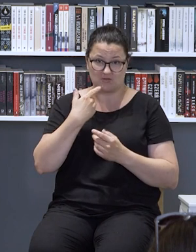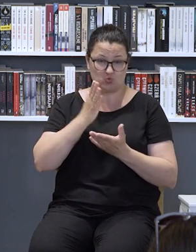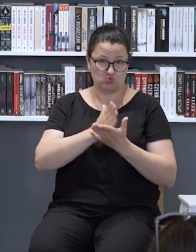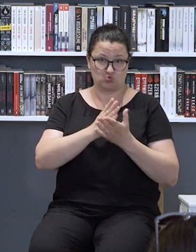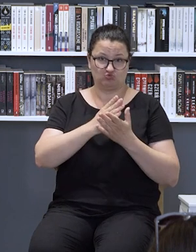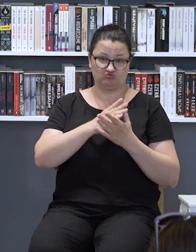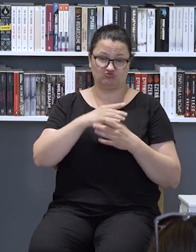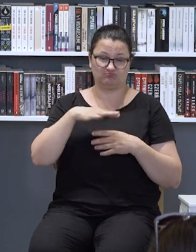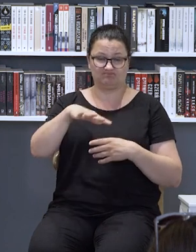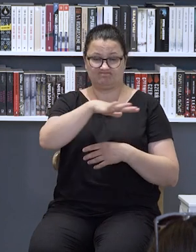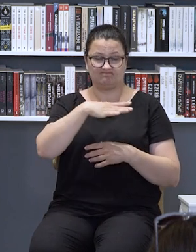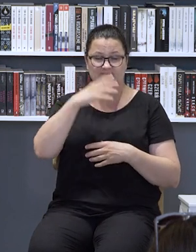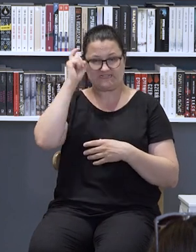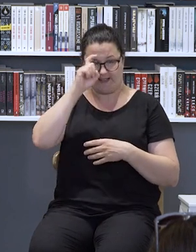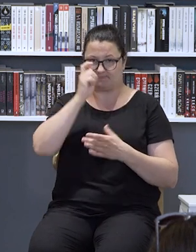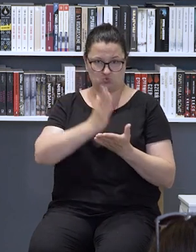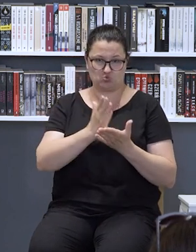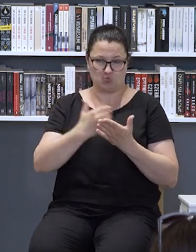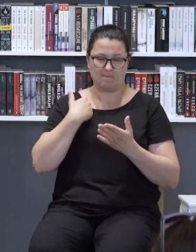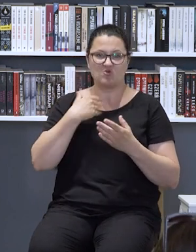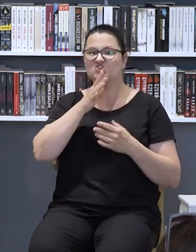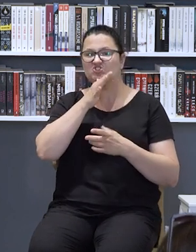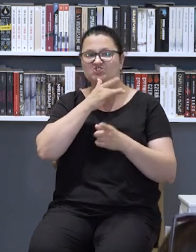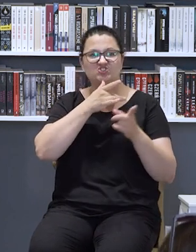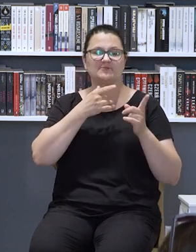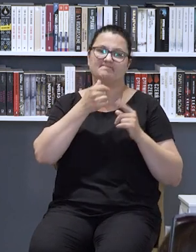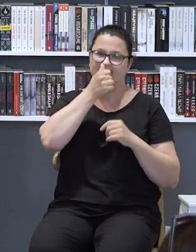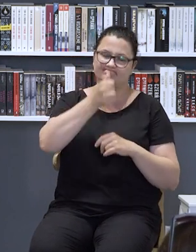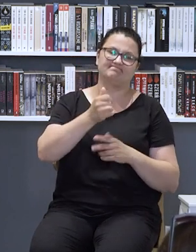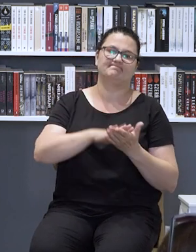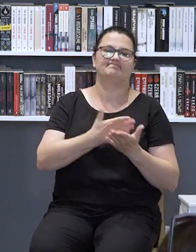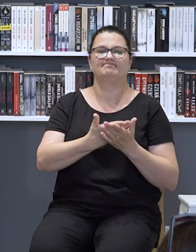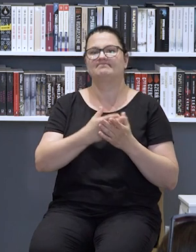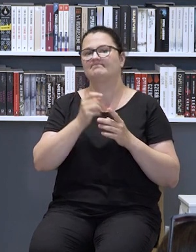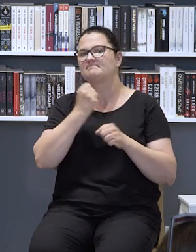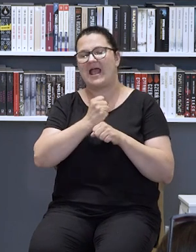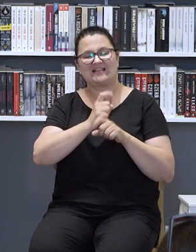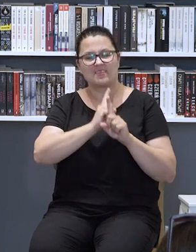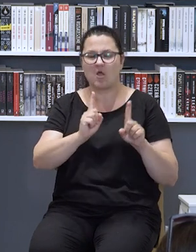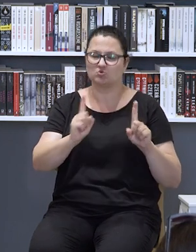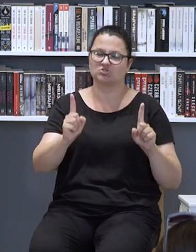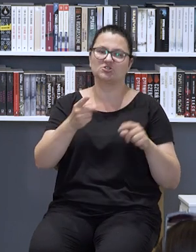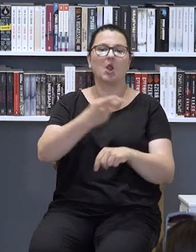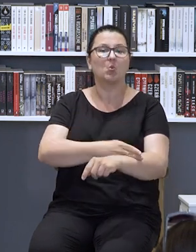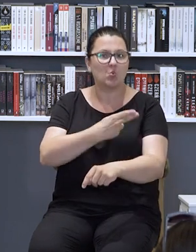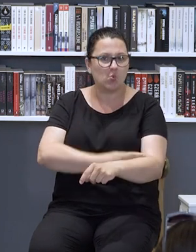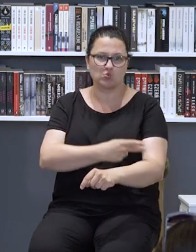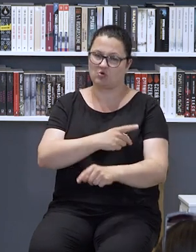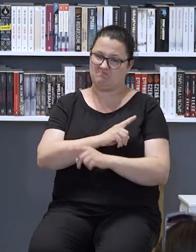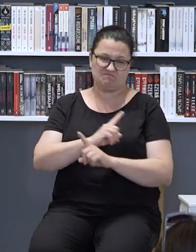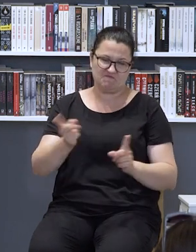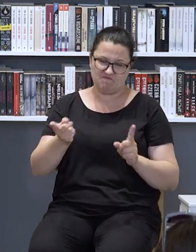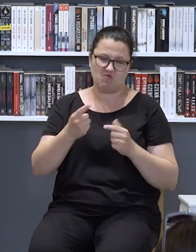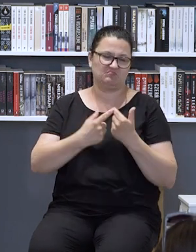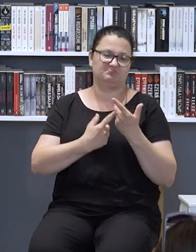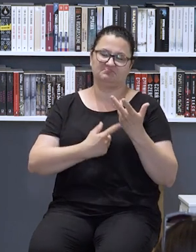Rzeszy Niemieckiej. I Żydzi nie mogli już na przykład wykonywać ani zawodu nauczyciela, ani urzędnika, ani wielu